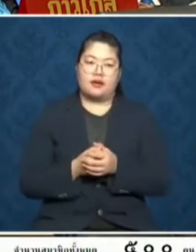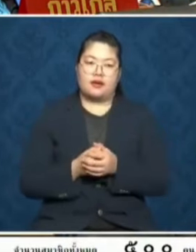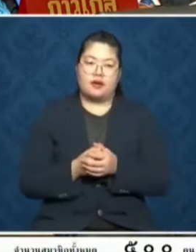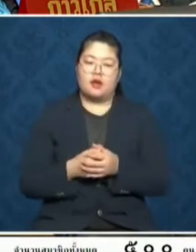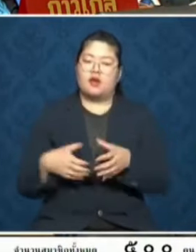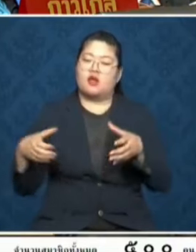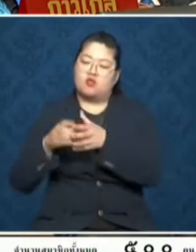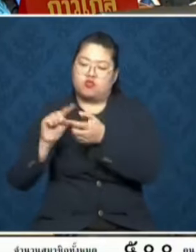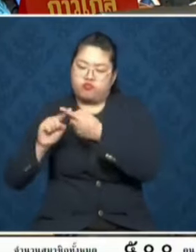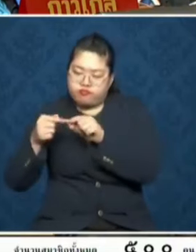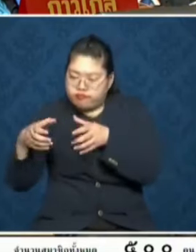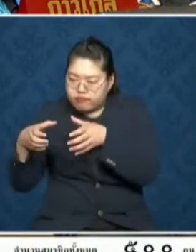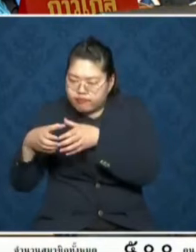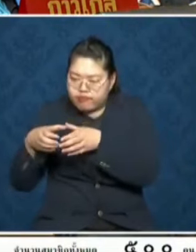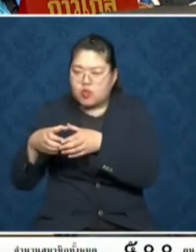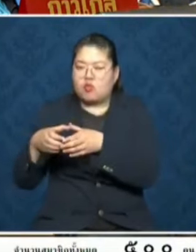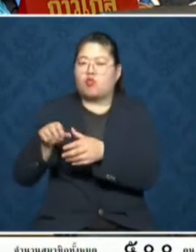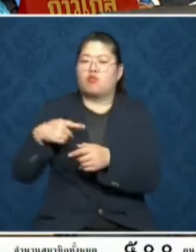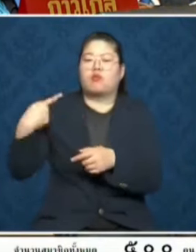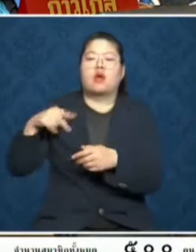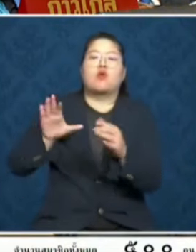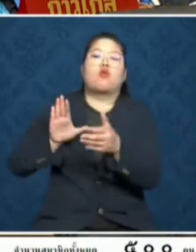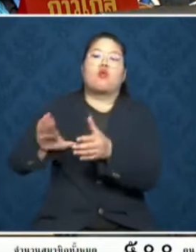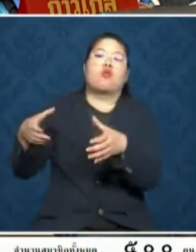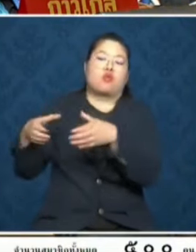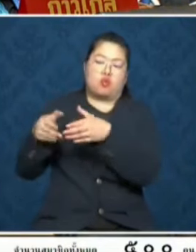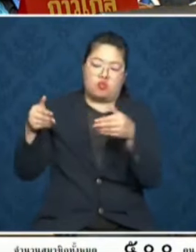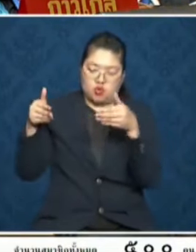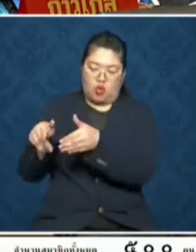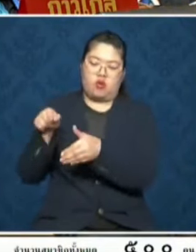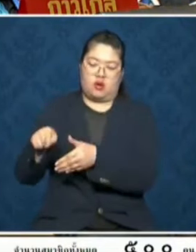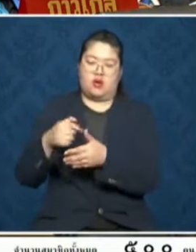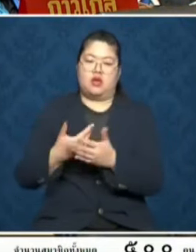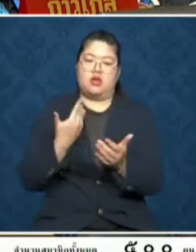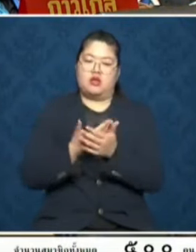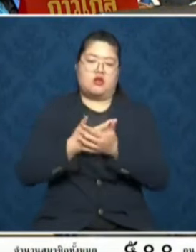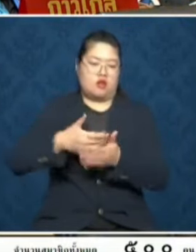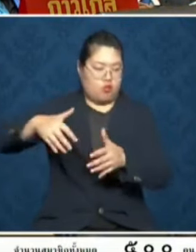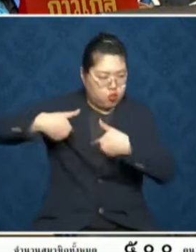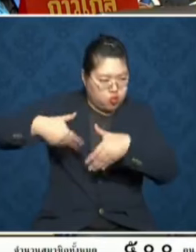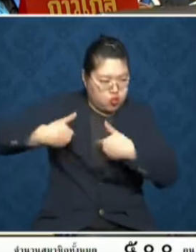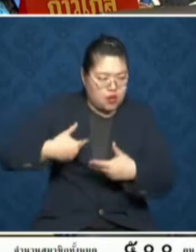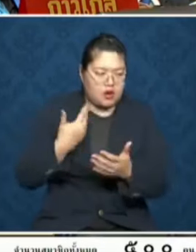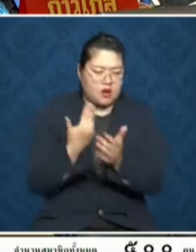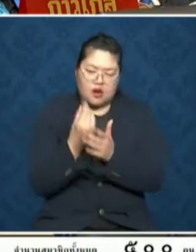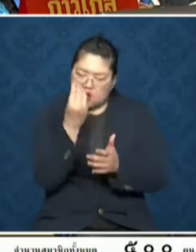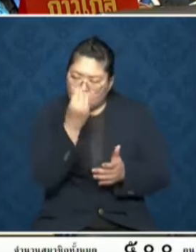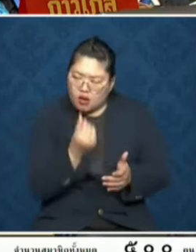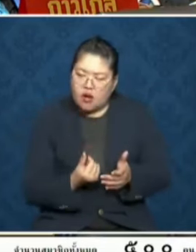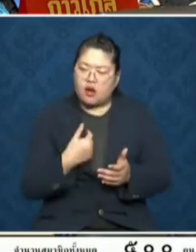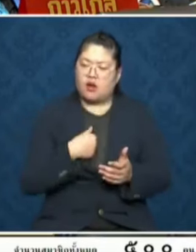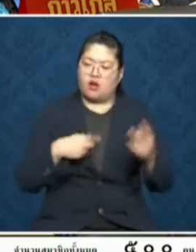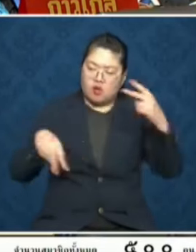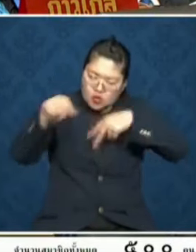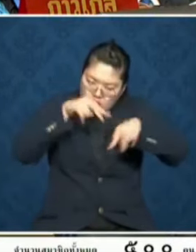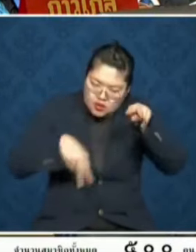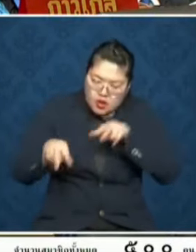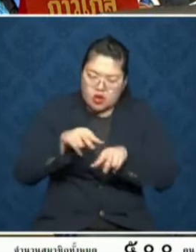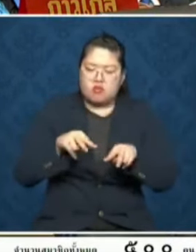พวกพ้องอย่างไรบ้างและใครรับรายได้เข้ากระเป๋าไปเท่าไหร่แล้วบ้างเราไม่เคยตรวจสอบข้อมูลเหล่